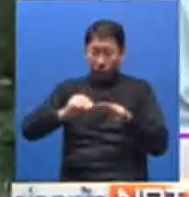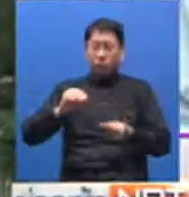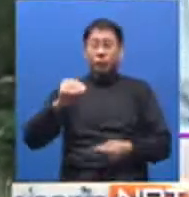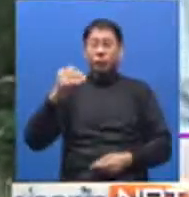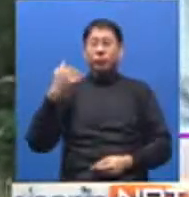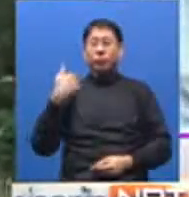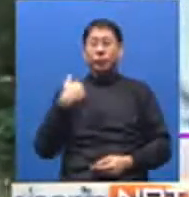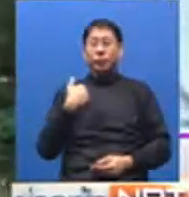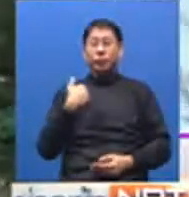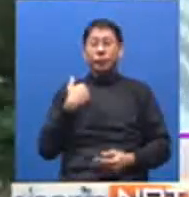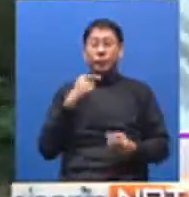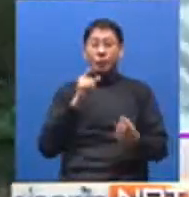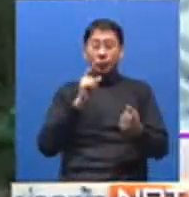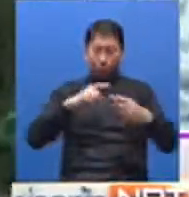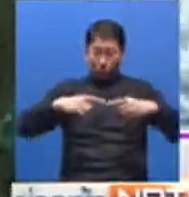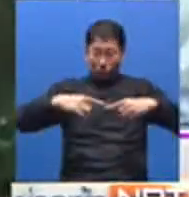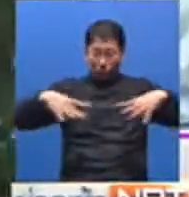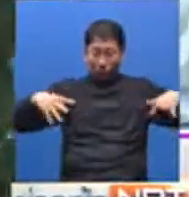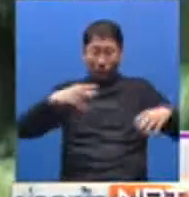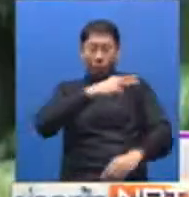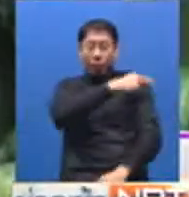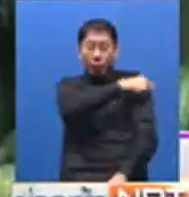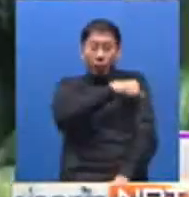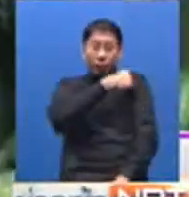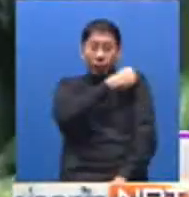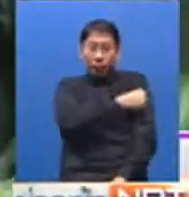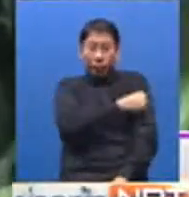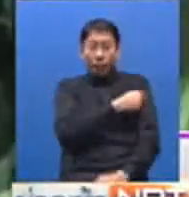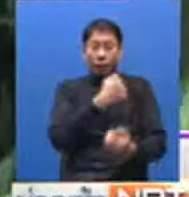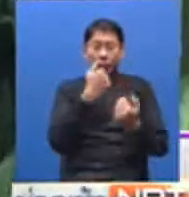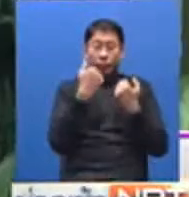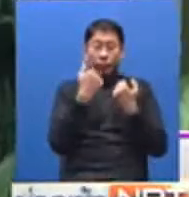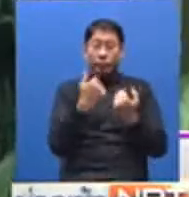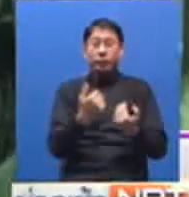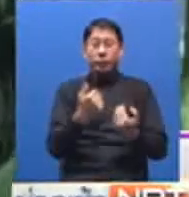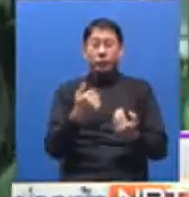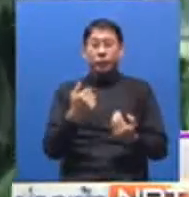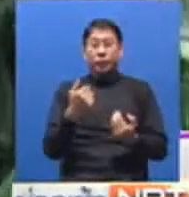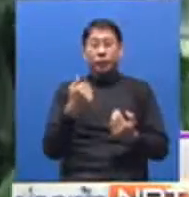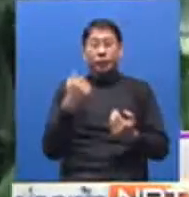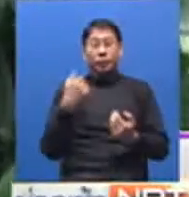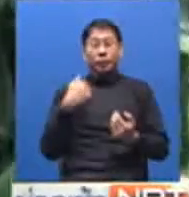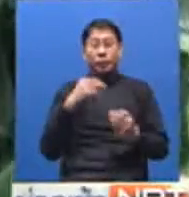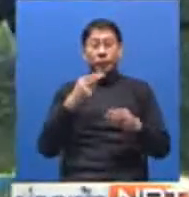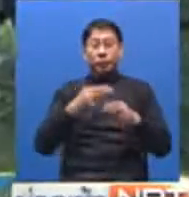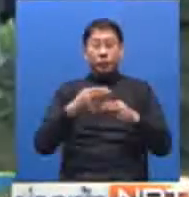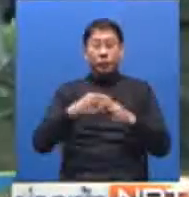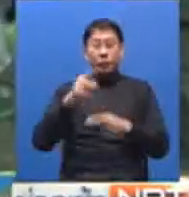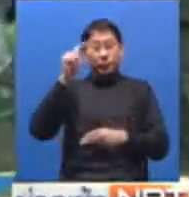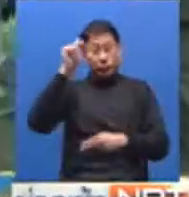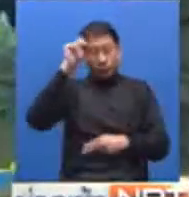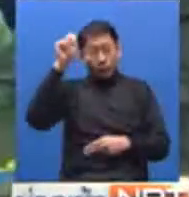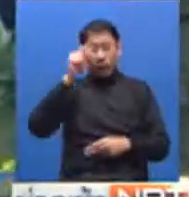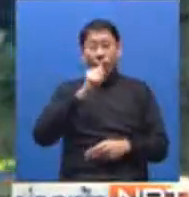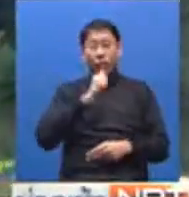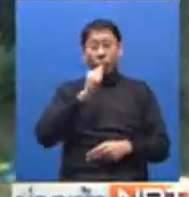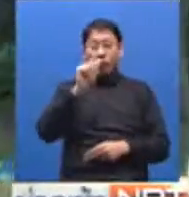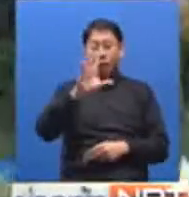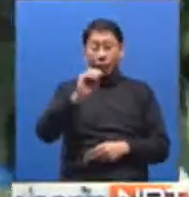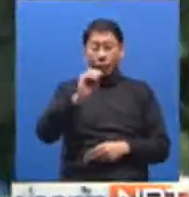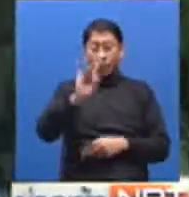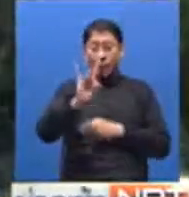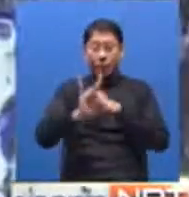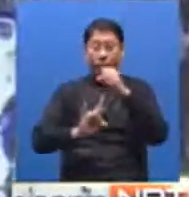จังหวัดฉะเชิงเทราฝั่งตรงข้ามโรงพยาบาลบางน้ำเปรี้ยวของนายสุธีวาลัยลักษณ์ 1นายตึ๋งค่ะอายุ 58ปี